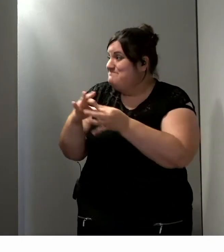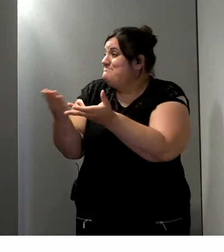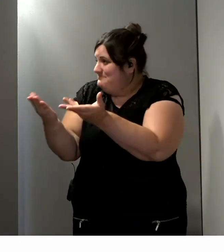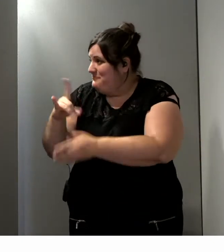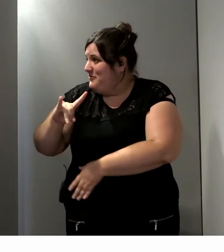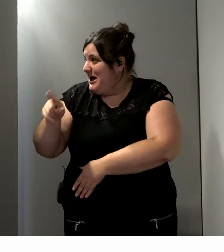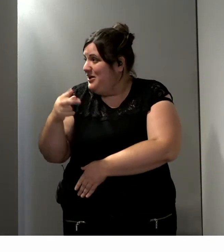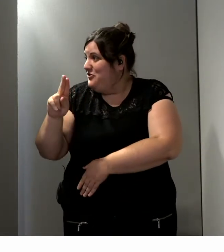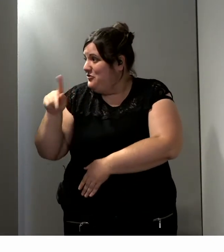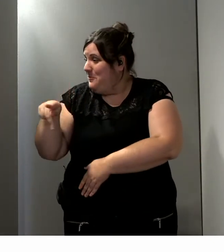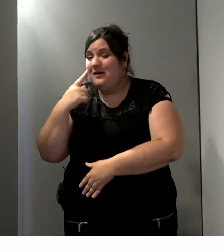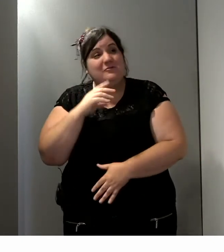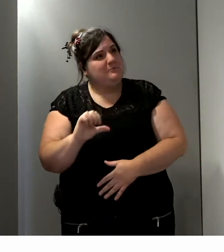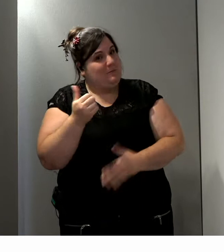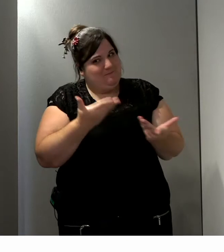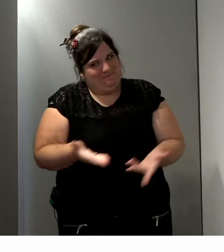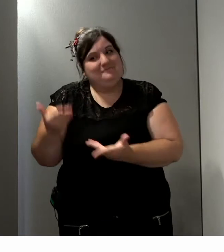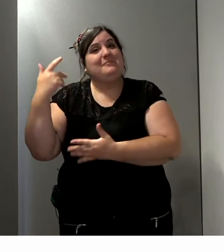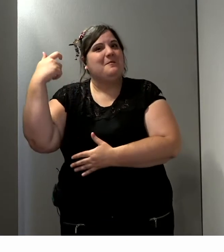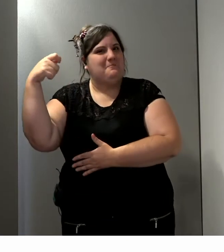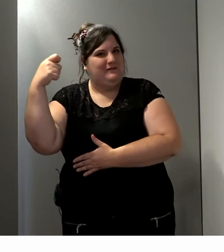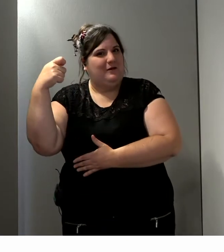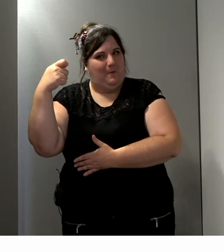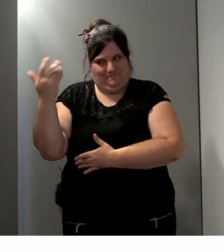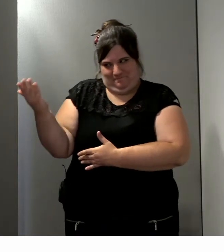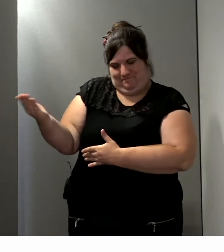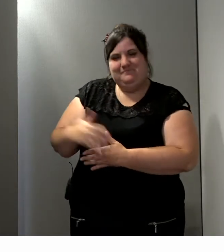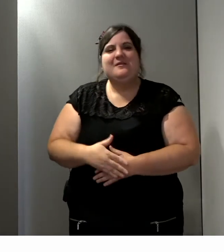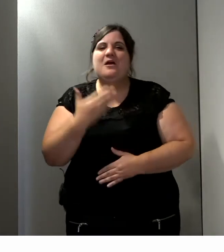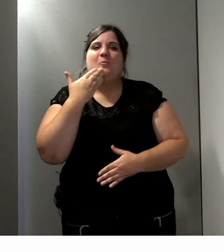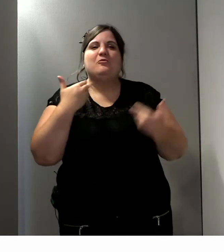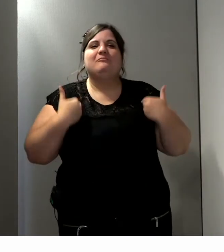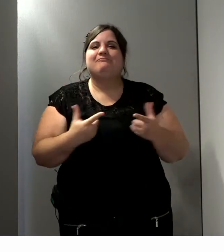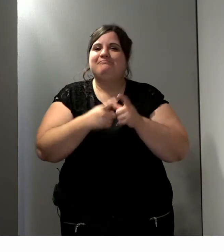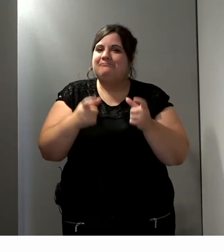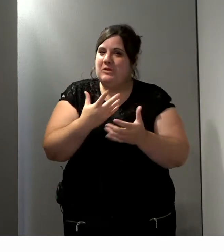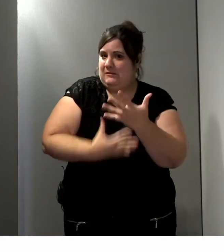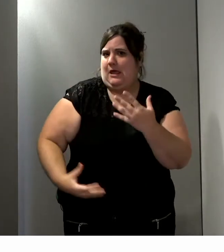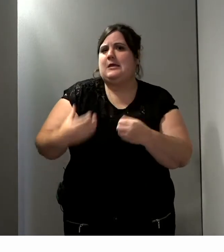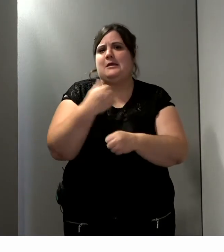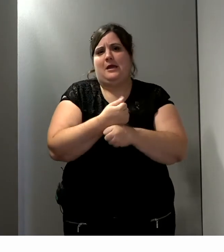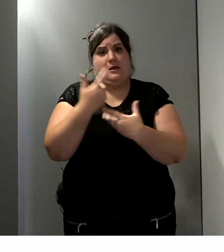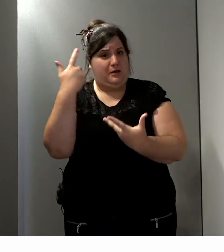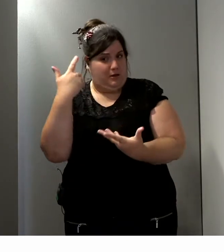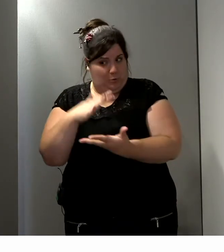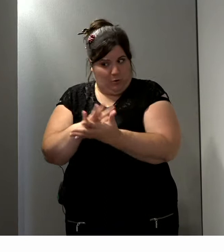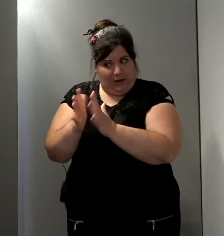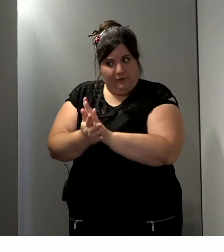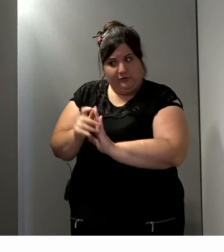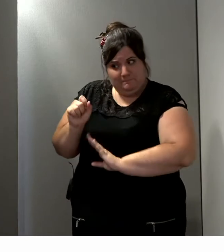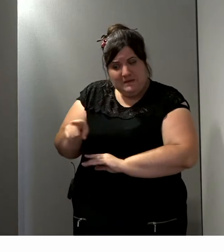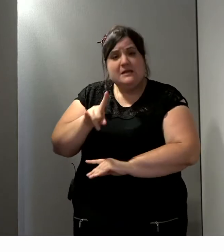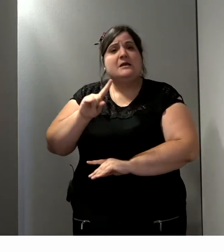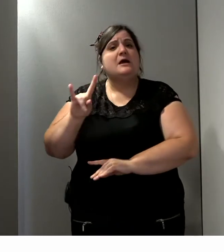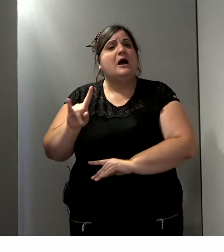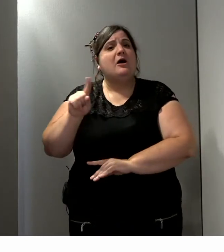Alors peut-être honneur à notre président qui est à ma droite. Bonjour à tous, Amou Bouakaz, entrepreneur, président de cette association dont le